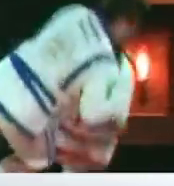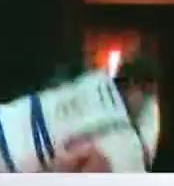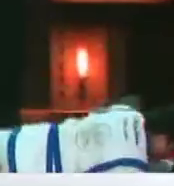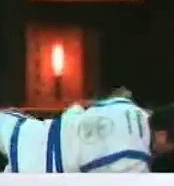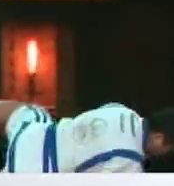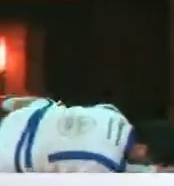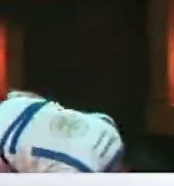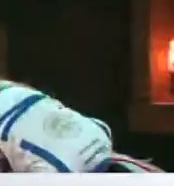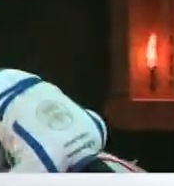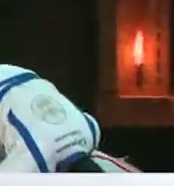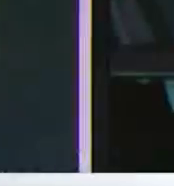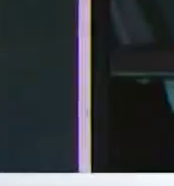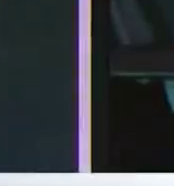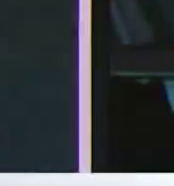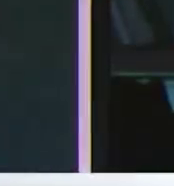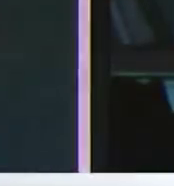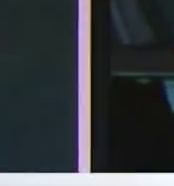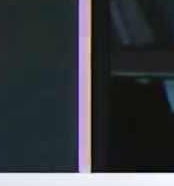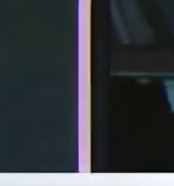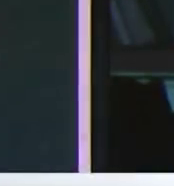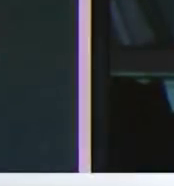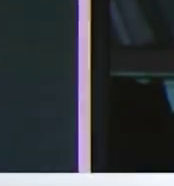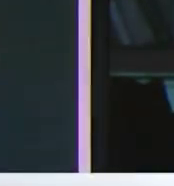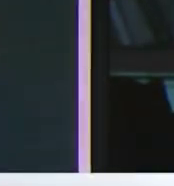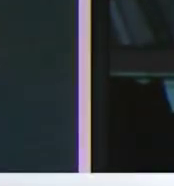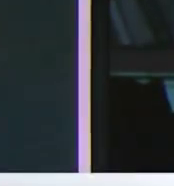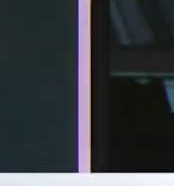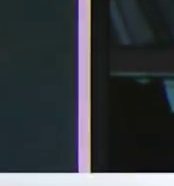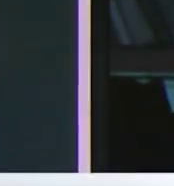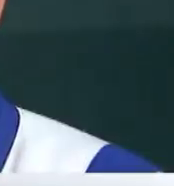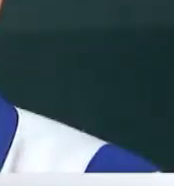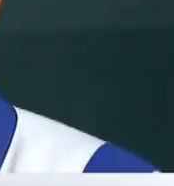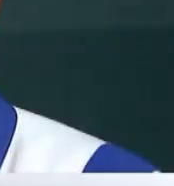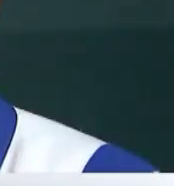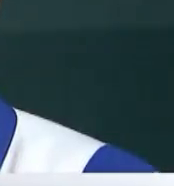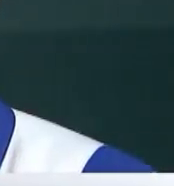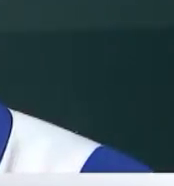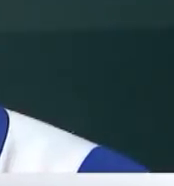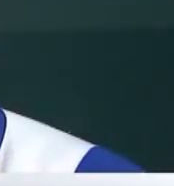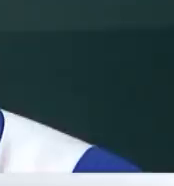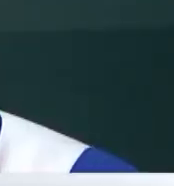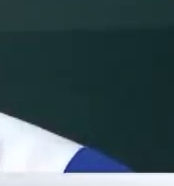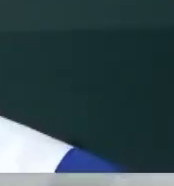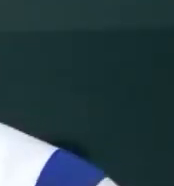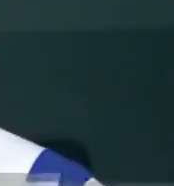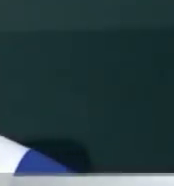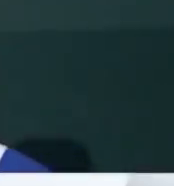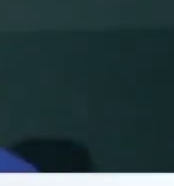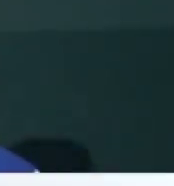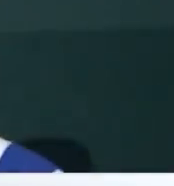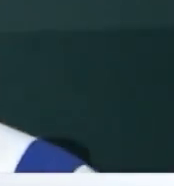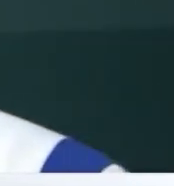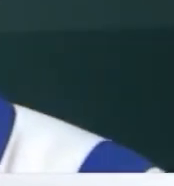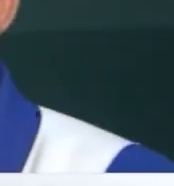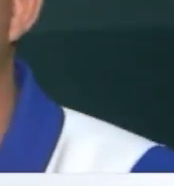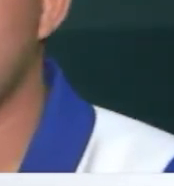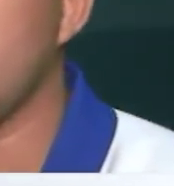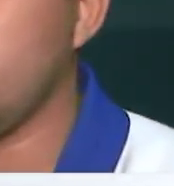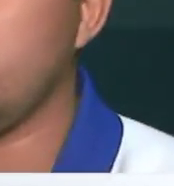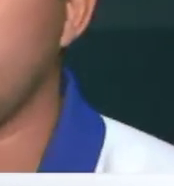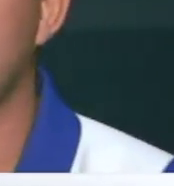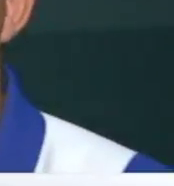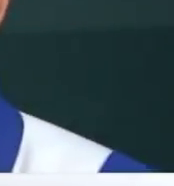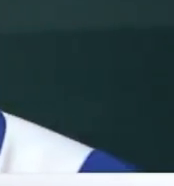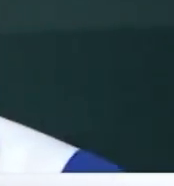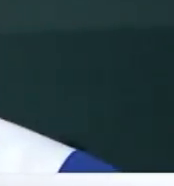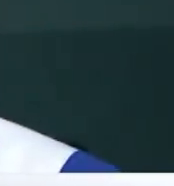белдесуінде қарсыласын алып ұрған Аманғали бас жүлдеден басты үміткерлердің бірі болған. Алдымда енді Руслан Абдразақов деген батырымыз тұр.